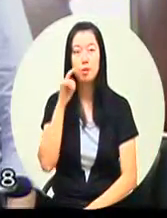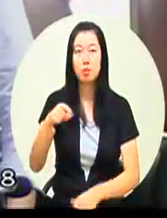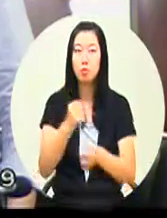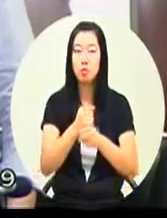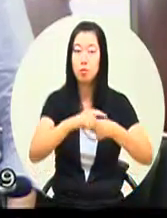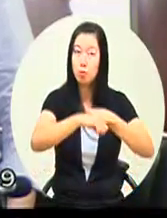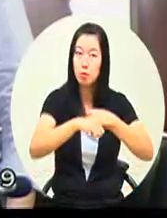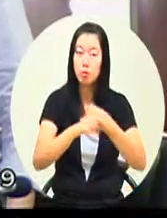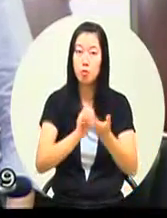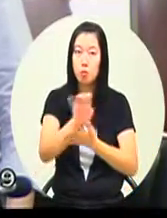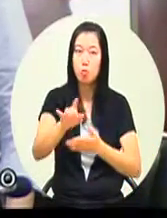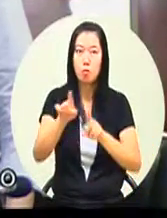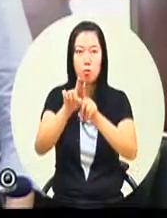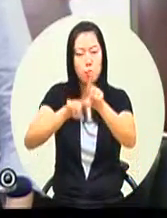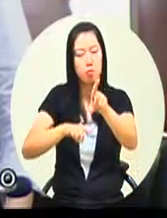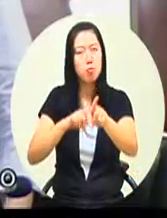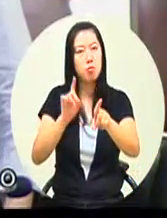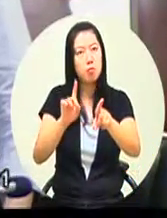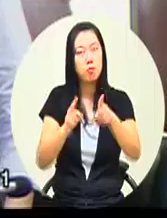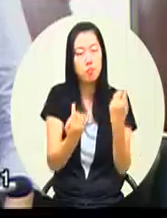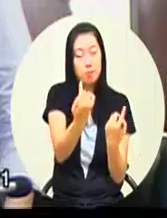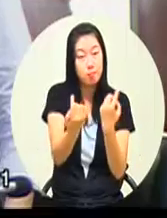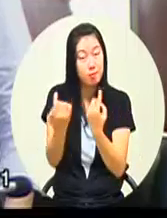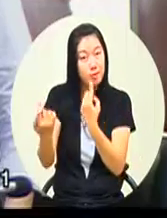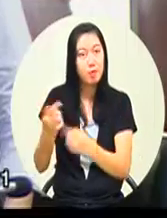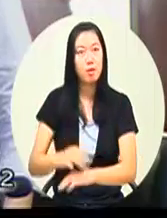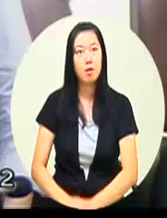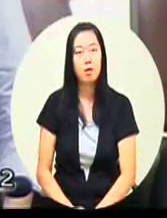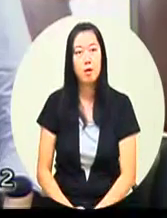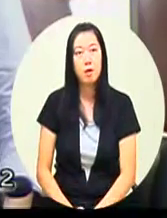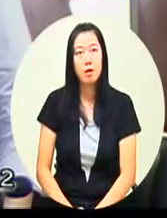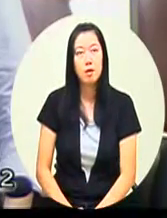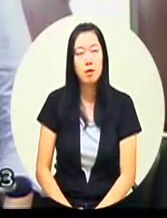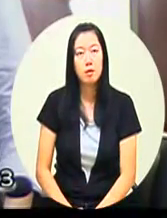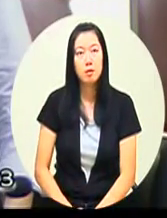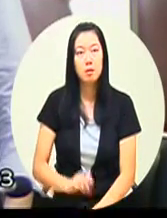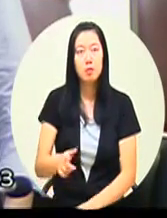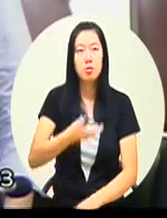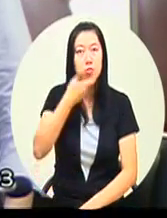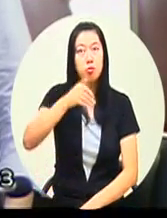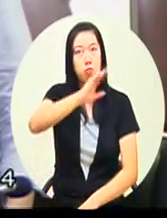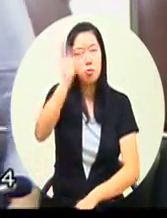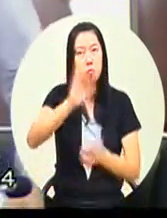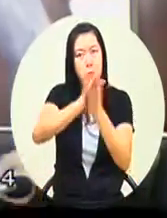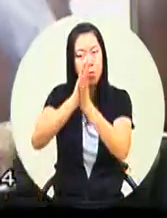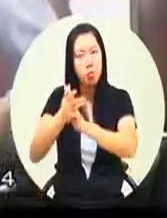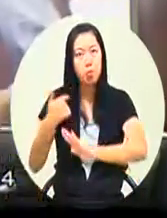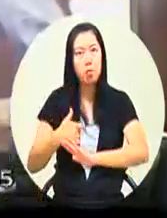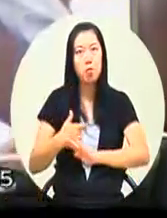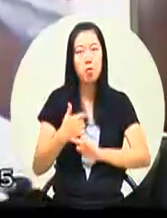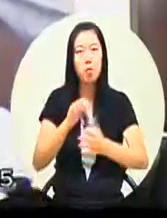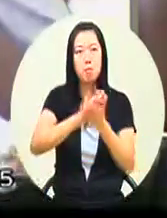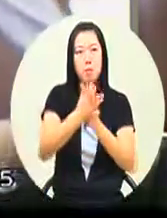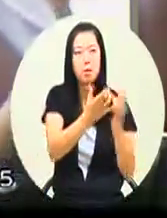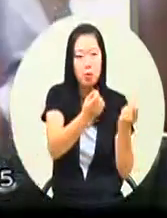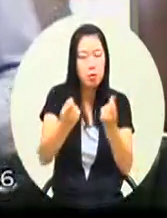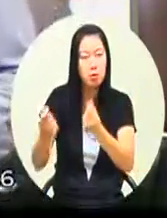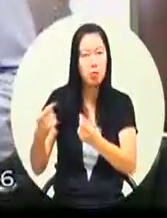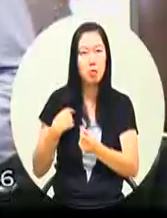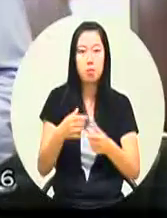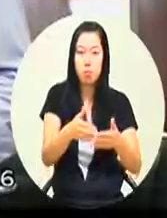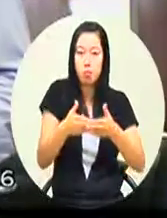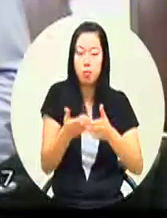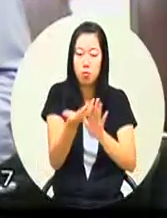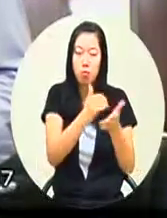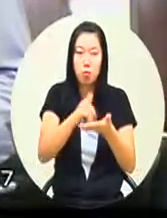告的是说差异性比较，就气候变迁的异常跟所谓的常态的时候，我们的预算的需求，我